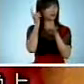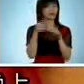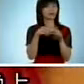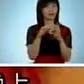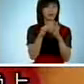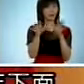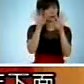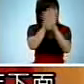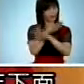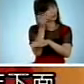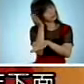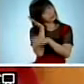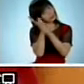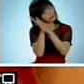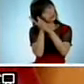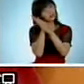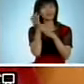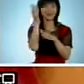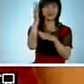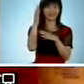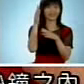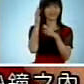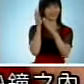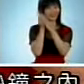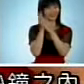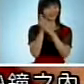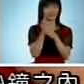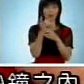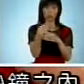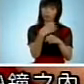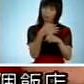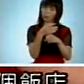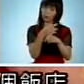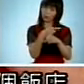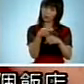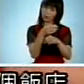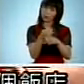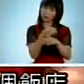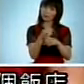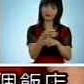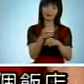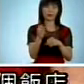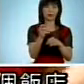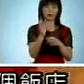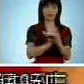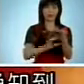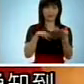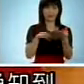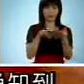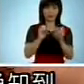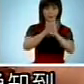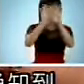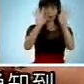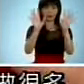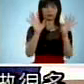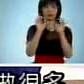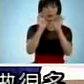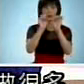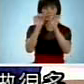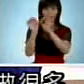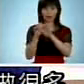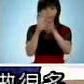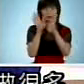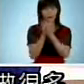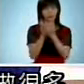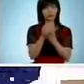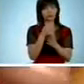为他们晚上也可以放在床下面、有什么状况，我们可以在几秒钟之内就赶快把这一个饭店所有的人都通知到。所以我